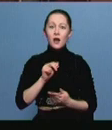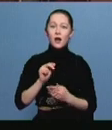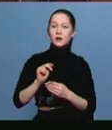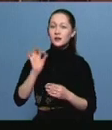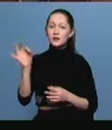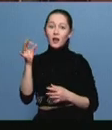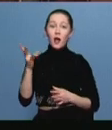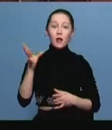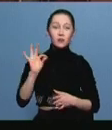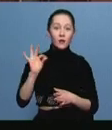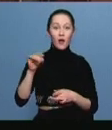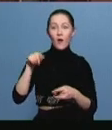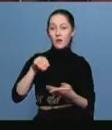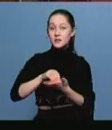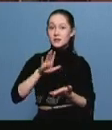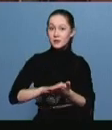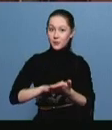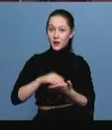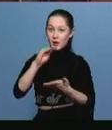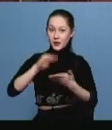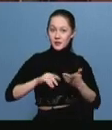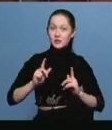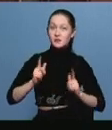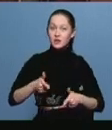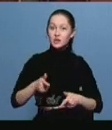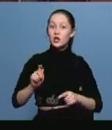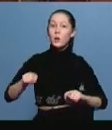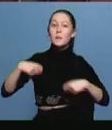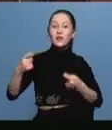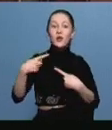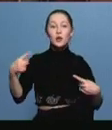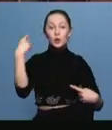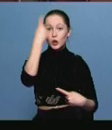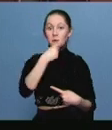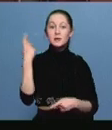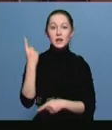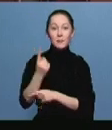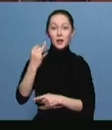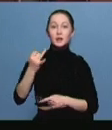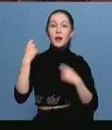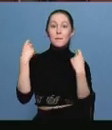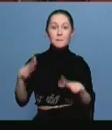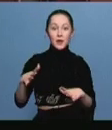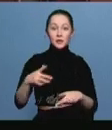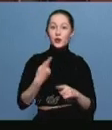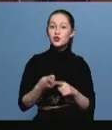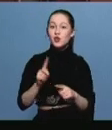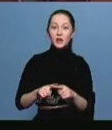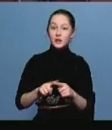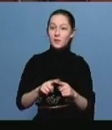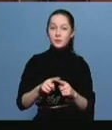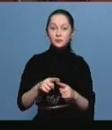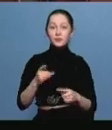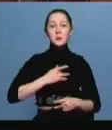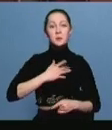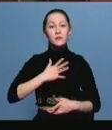прямую прописан запрет на отчуждение в любом виде теплосетевого имущества. Поэтому ни в каком виде, ни